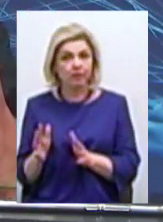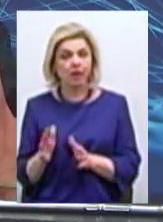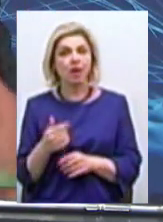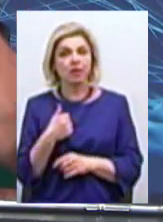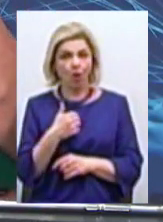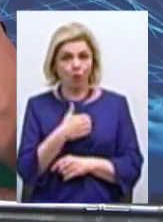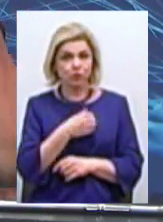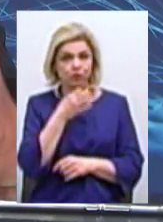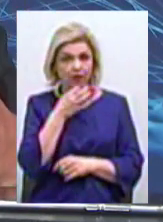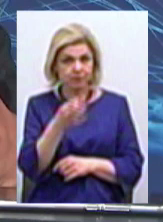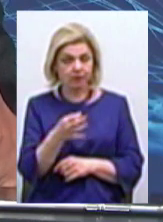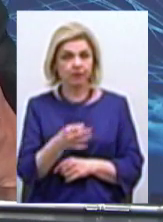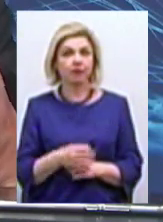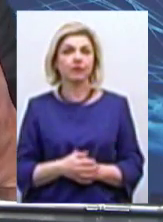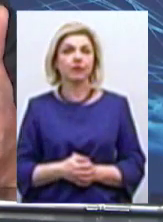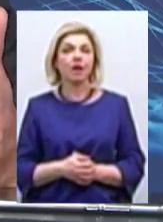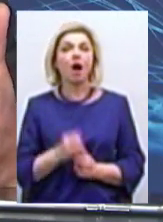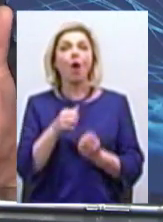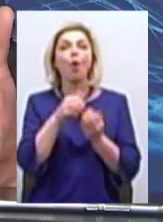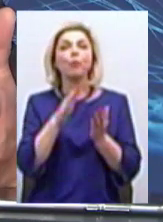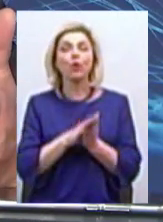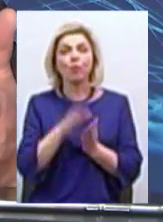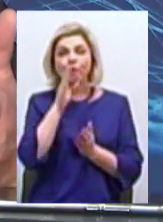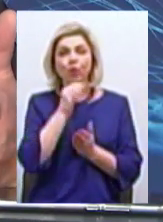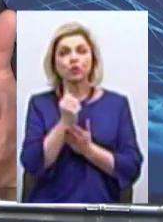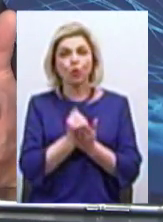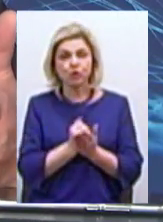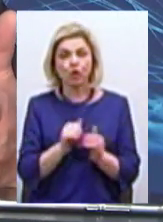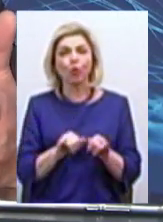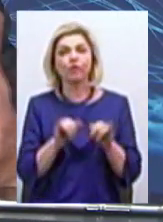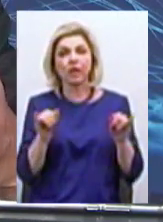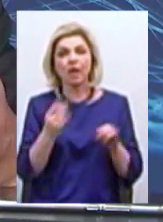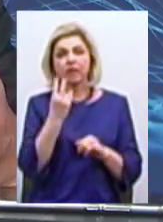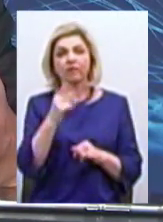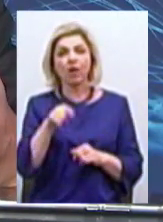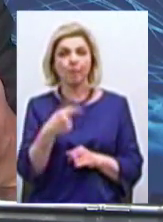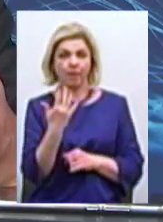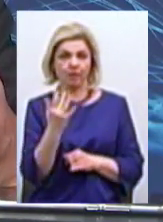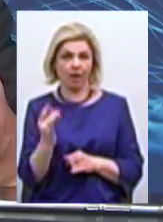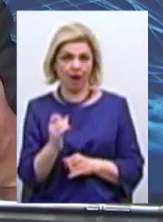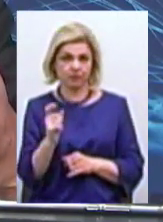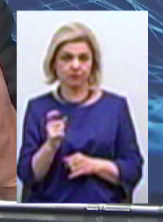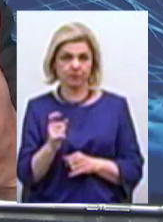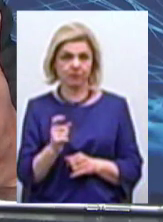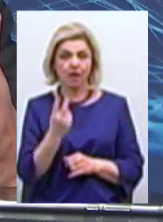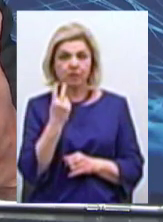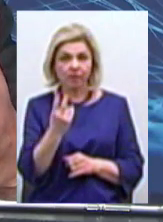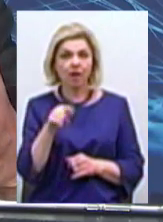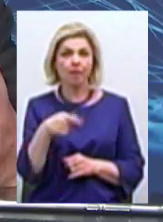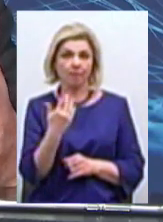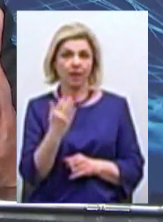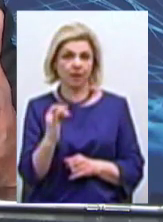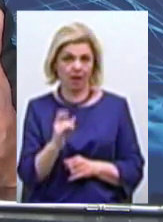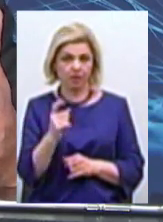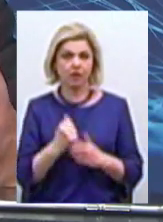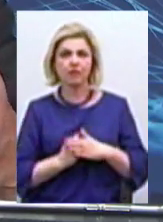вам хочу сказати, що об'єм водосховища збільшується фактично в 2,5 рази. В 2,5 рази. Це